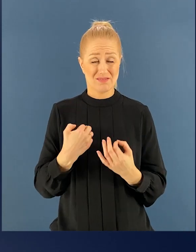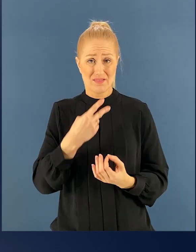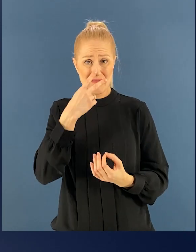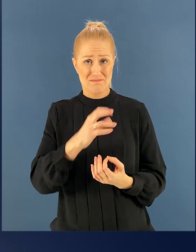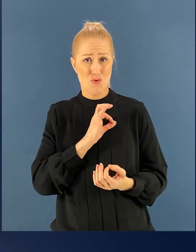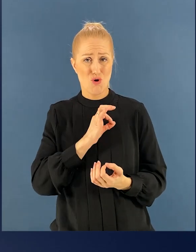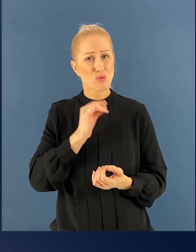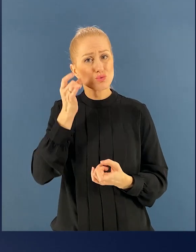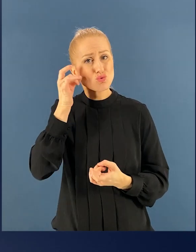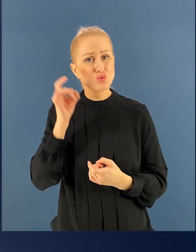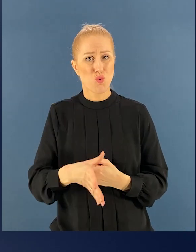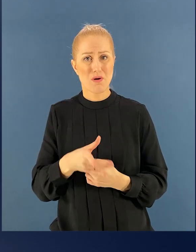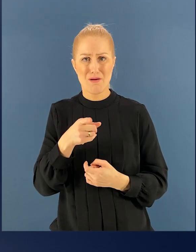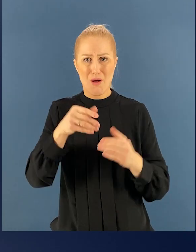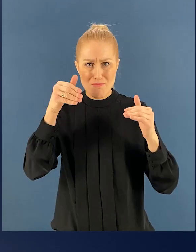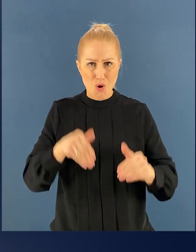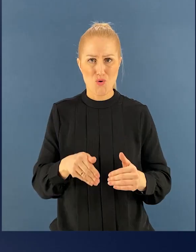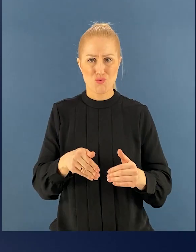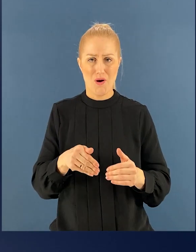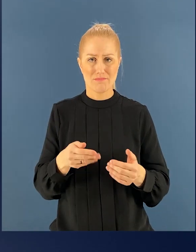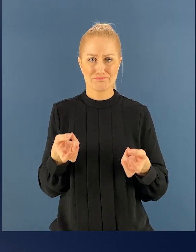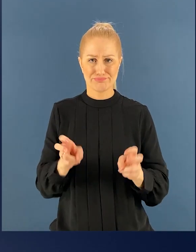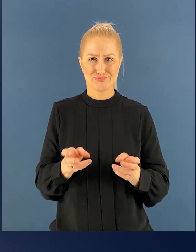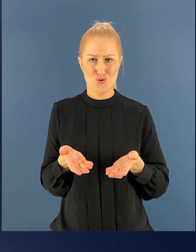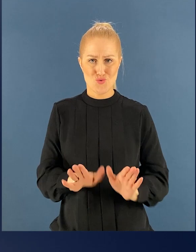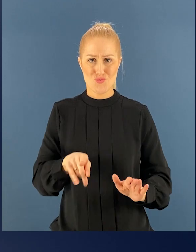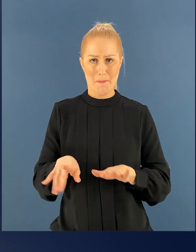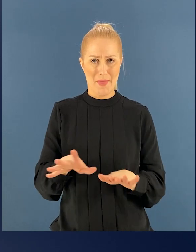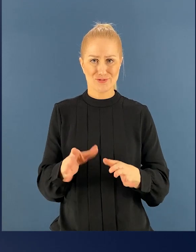mogła się urodzić w wolnym kraju. Bo